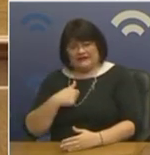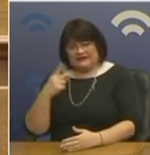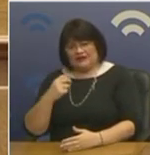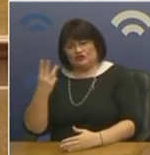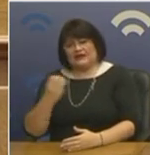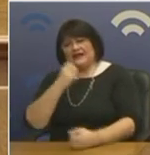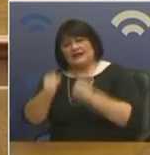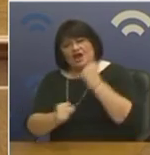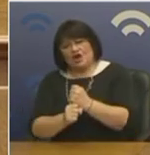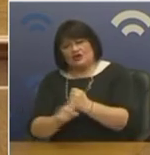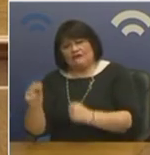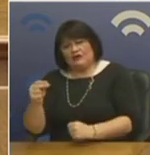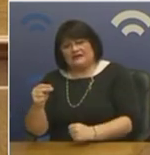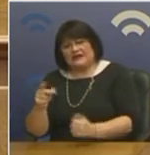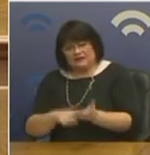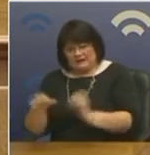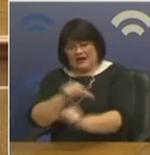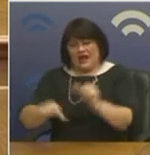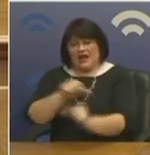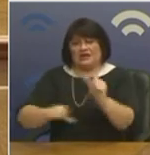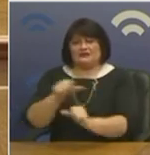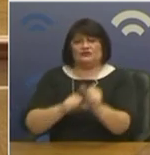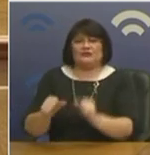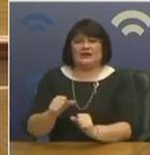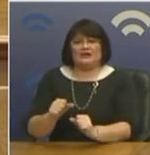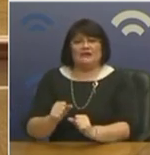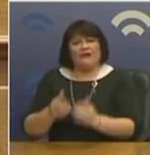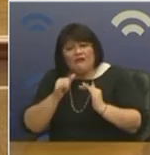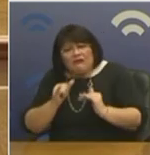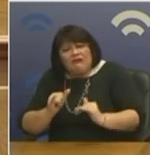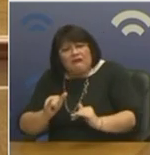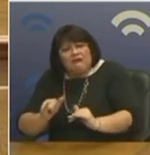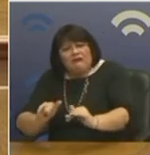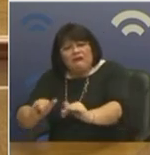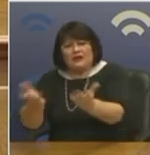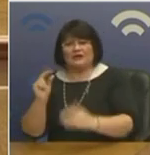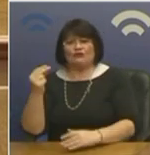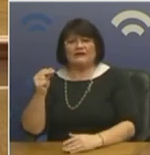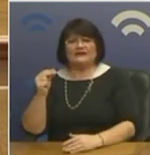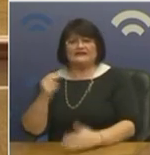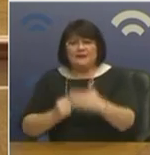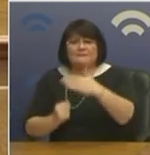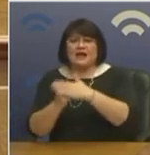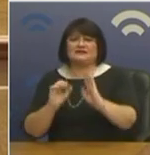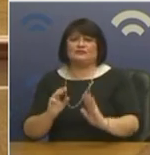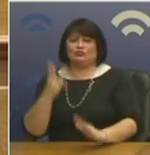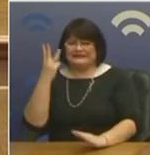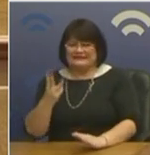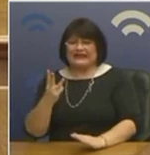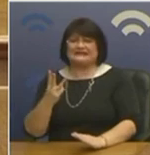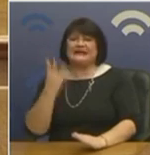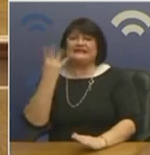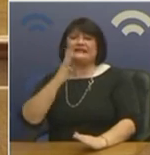20-30 χρόνια βουλευτές και να μην αλλάζει η σύνδεση του κοινοβουλίου. Και δεν αναφέρομαι, ξέρετε, μόνο στα πρόσωπα, αναφέρομαι και στις ιδέες. Θέλουμε νέα, φρέσκα